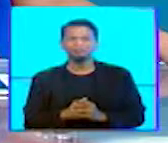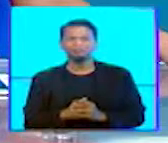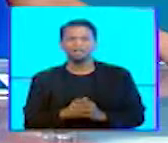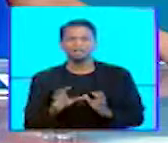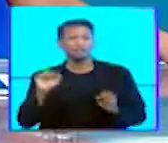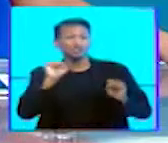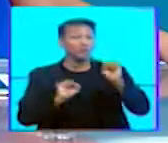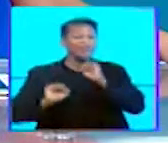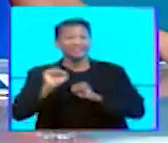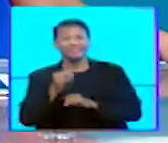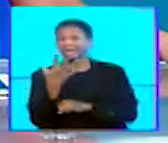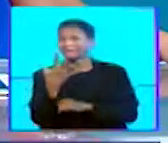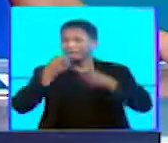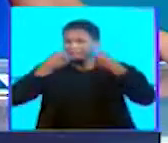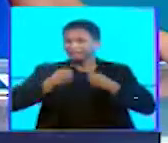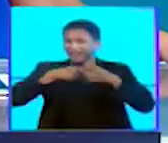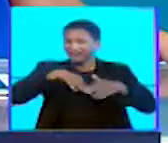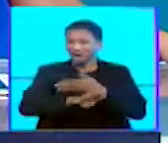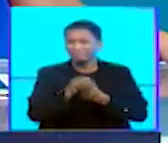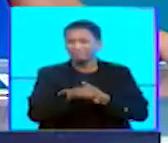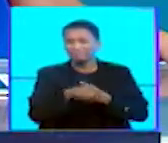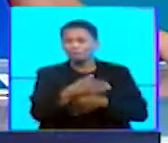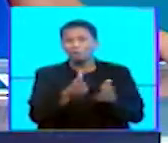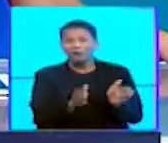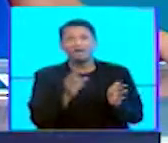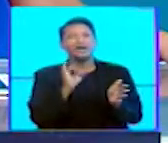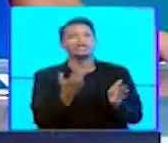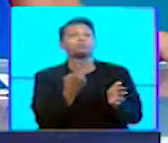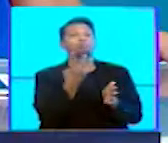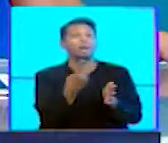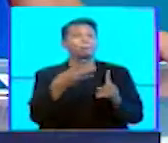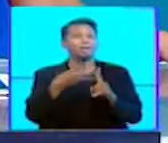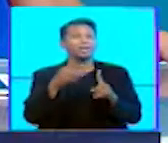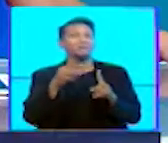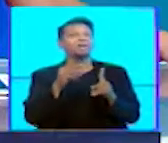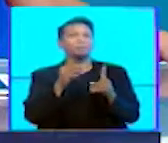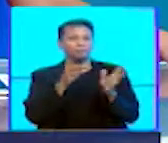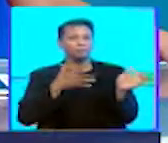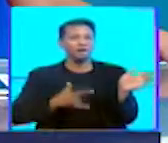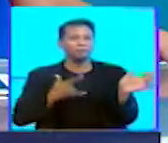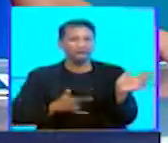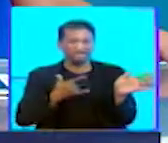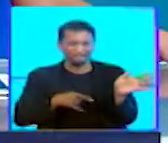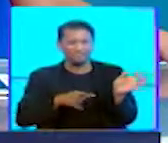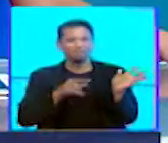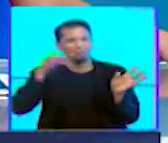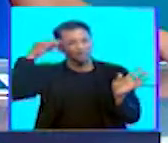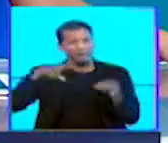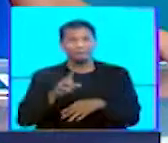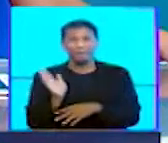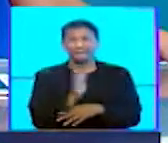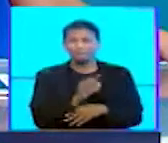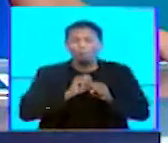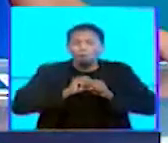Pemirsa, aksi joget 5 narapidana di salah satu ruang lapas kelas 2B Pariaman, Sumatera Barat viral di media sosial. Lapas Pariaman